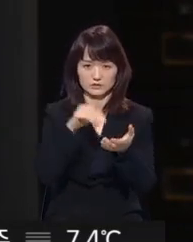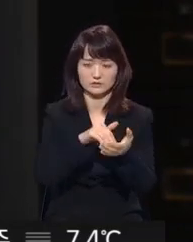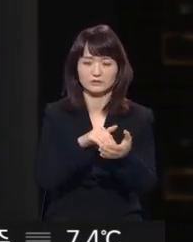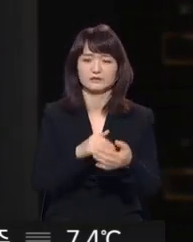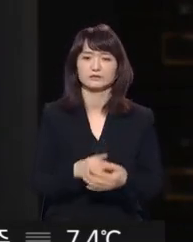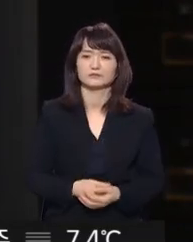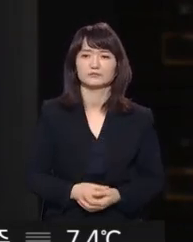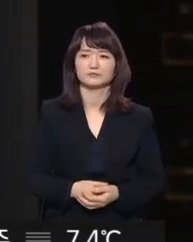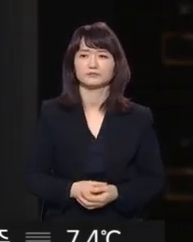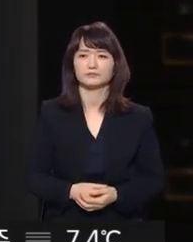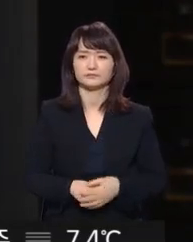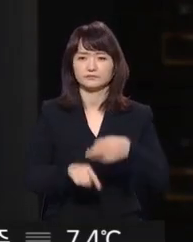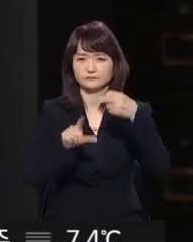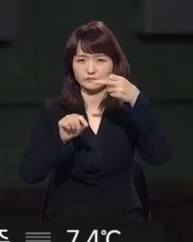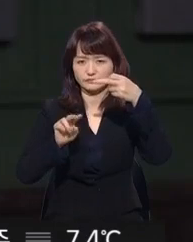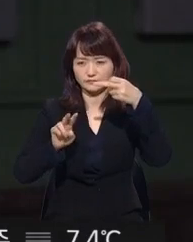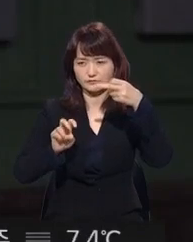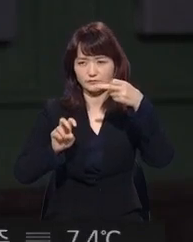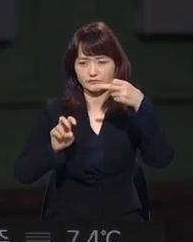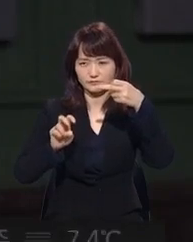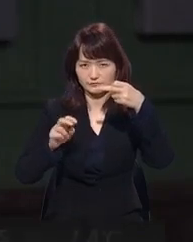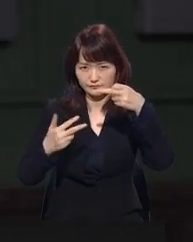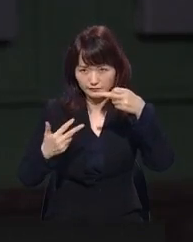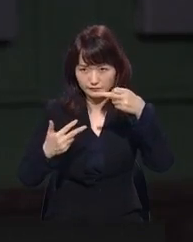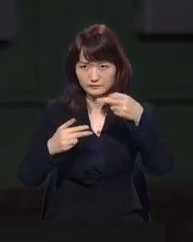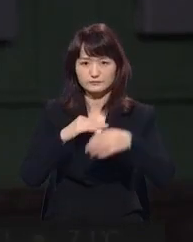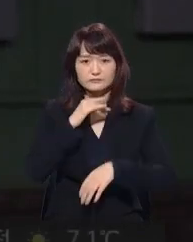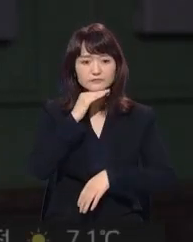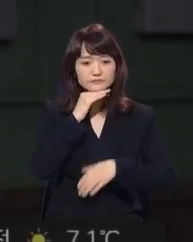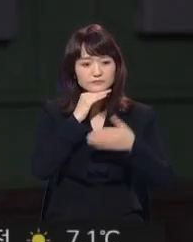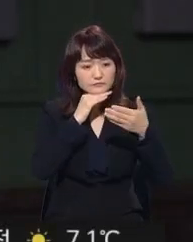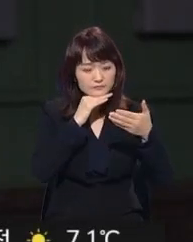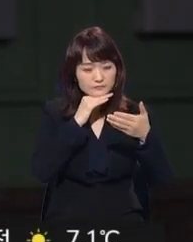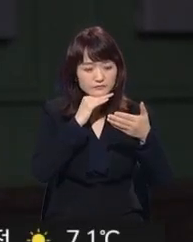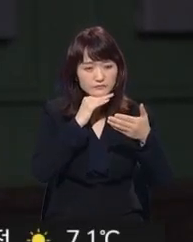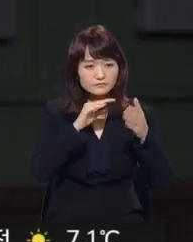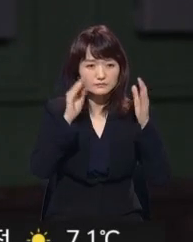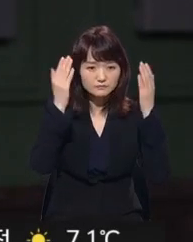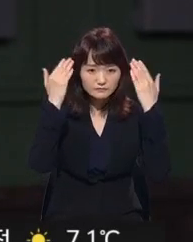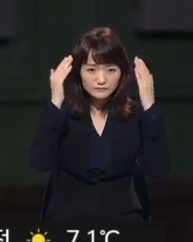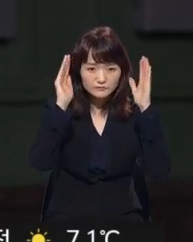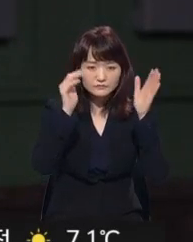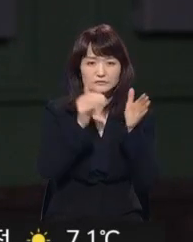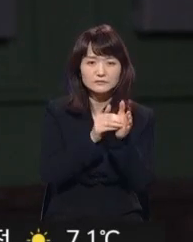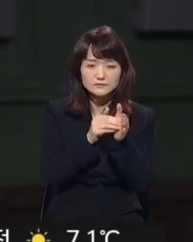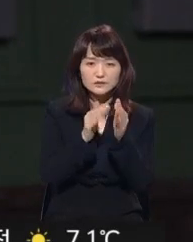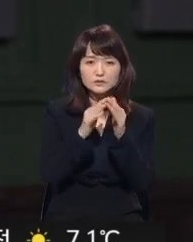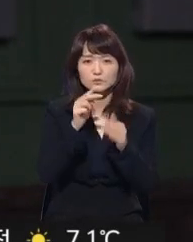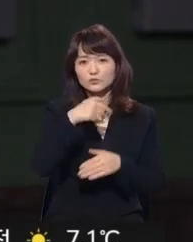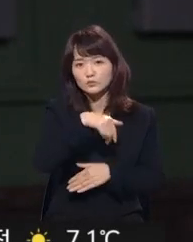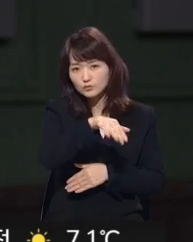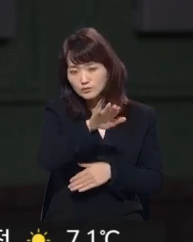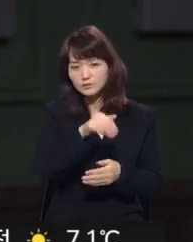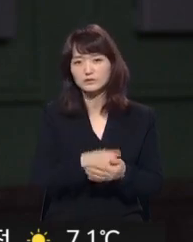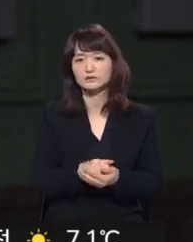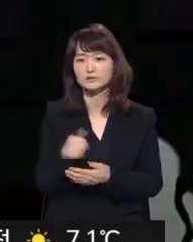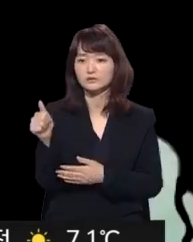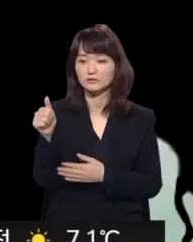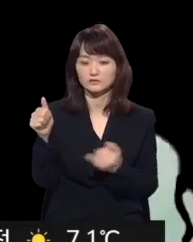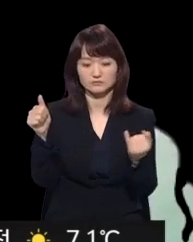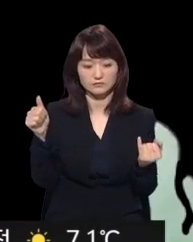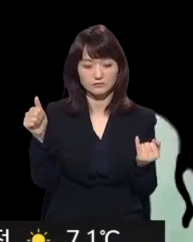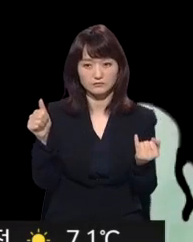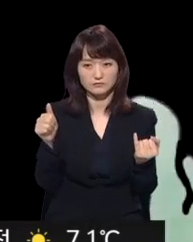보죠 지난달 27일이었는데요 9살 아이가 방과후학교를 마치고 집에 돌아가는 길이었습니다 그때 한 남학생이